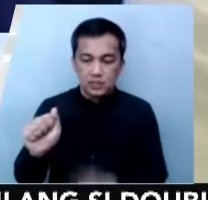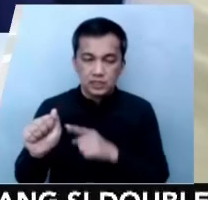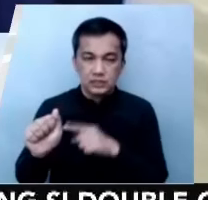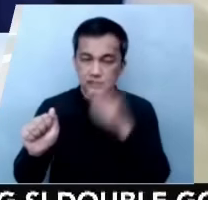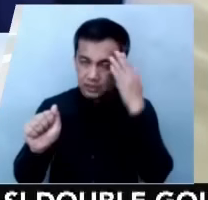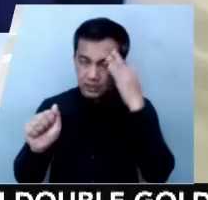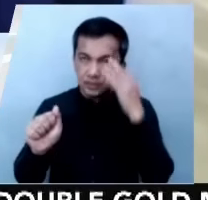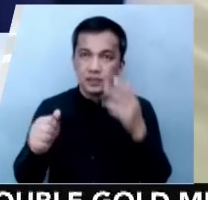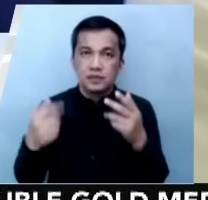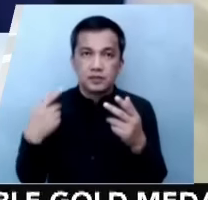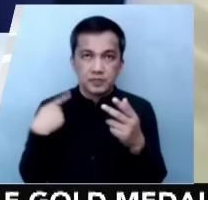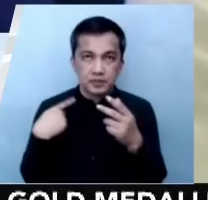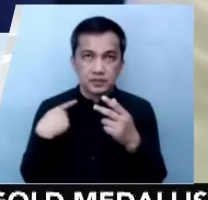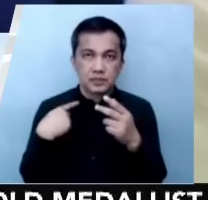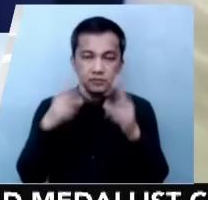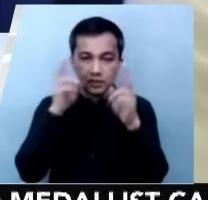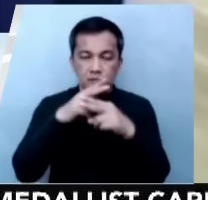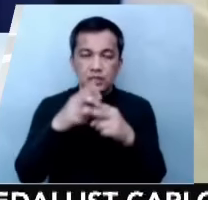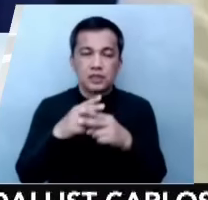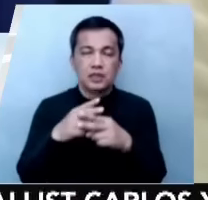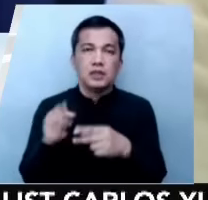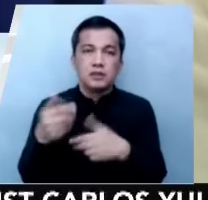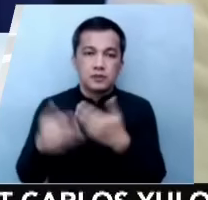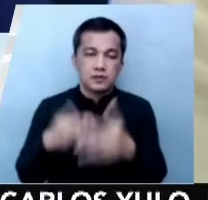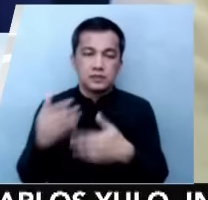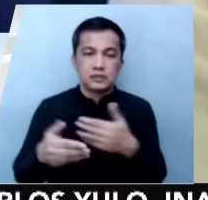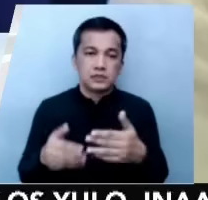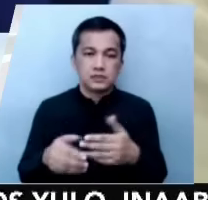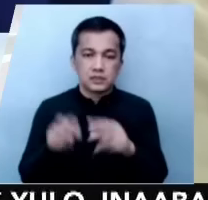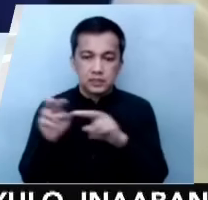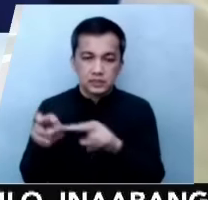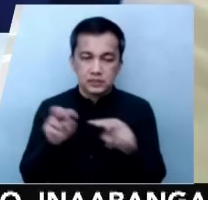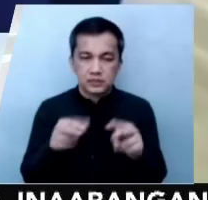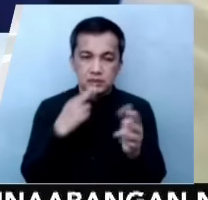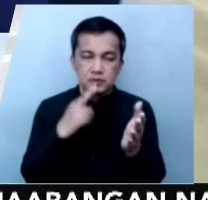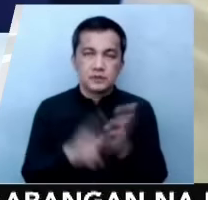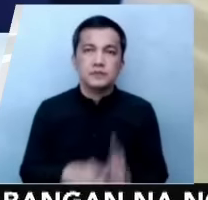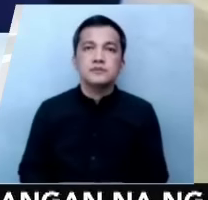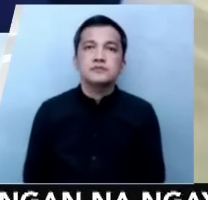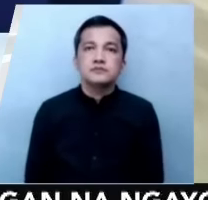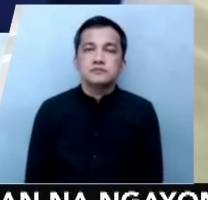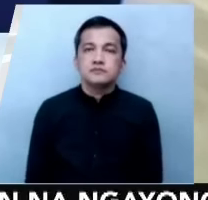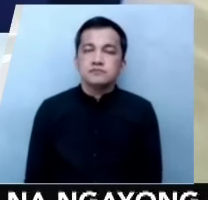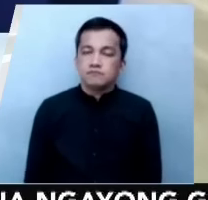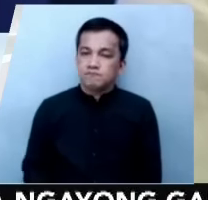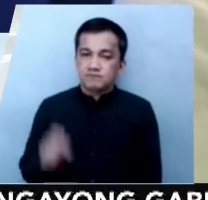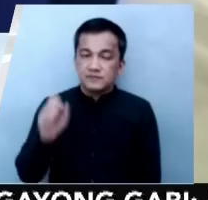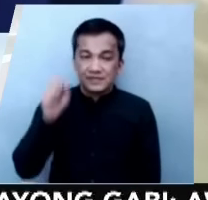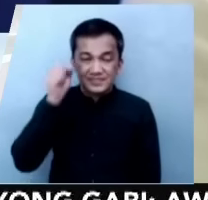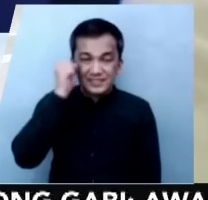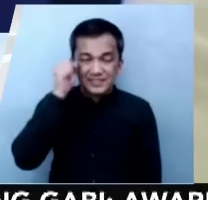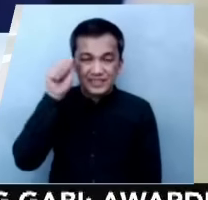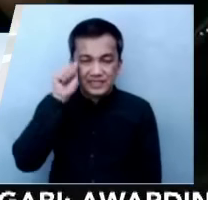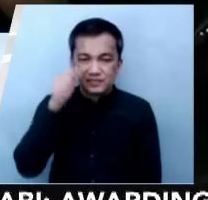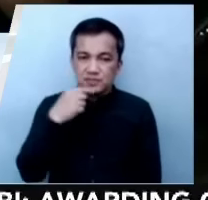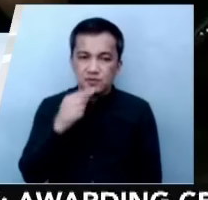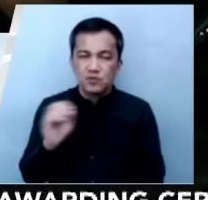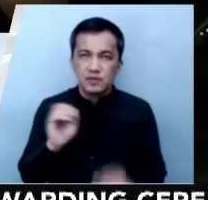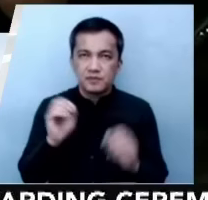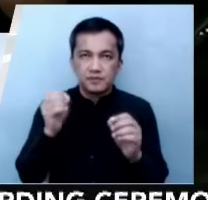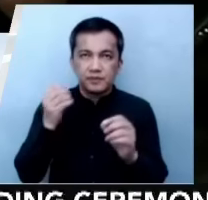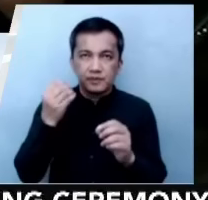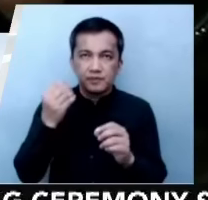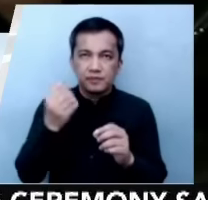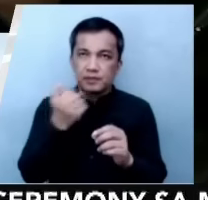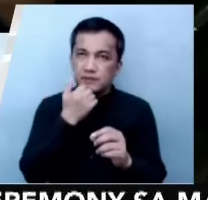nagkaroon talaga ng mishandling dahil nakikita ito sa kanilang mga report. Pero sa tingin daw niya, walang pagkukulang ang administrasyon